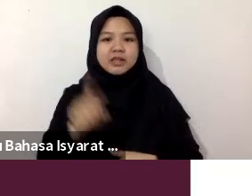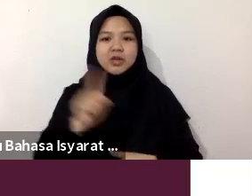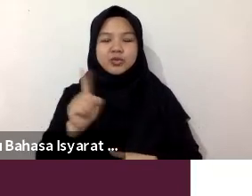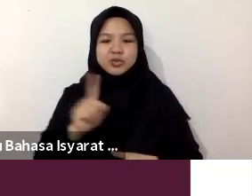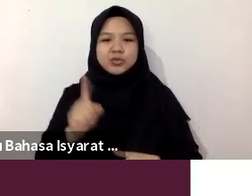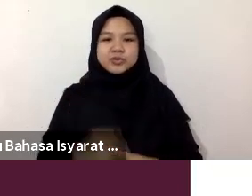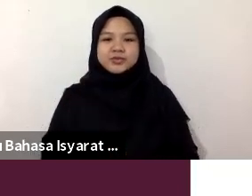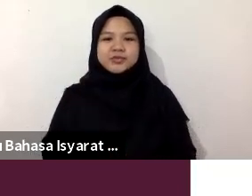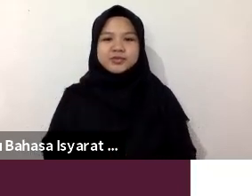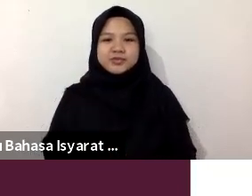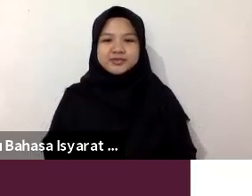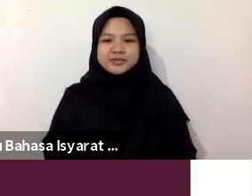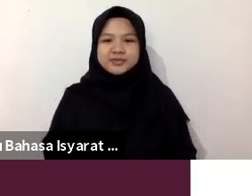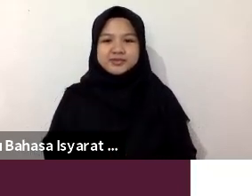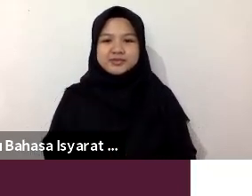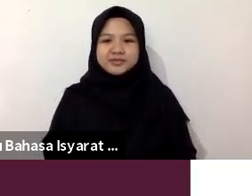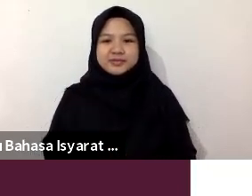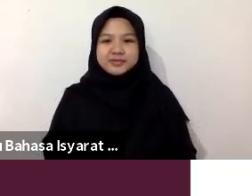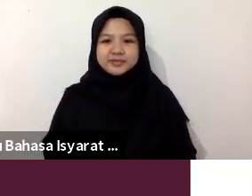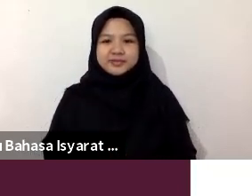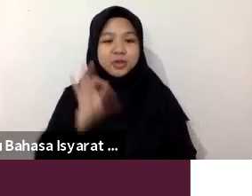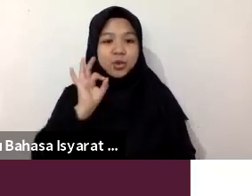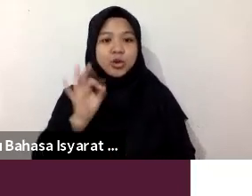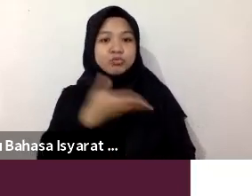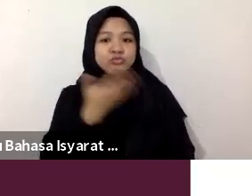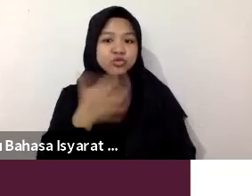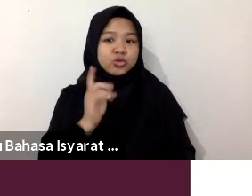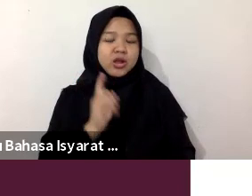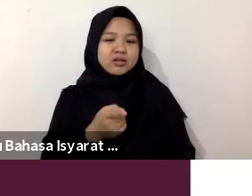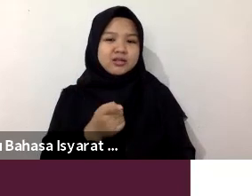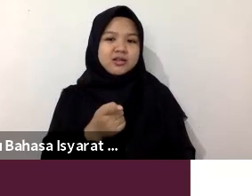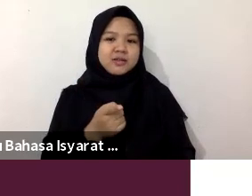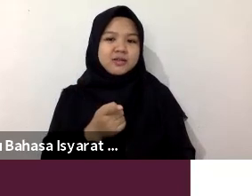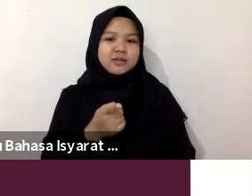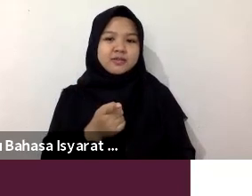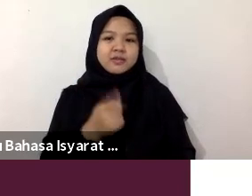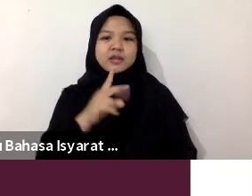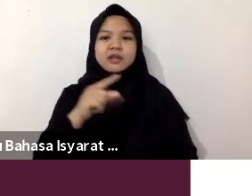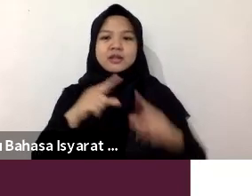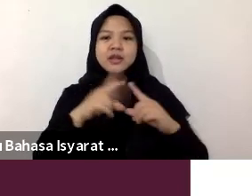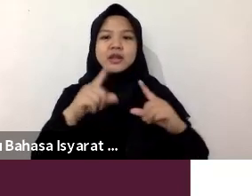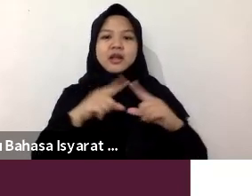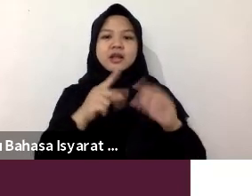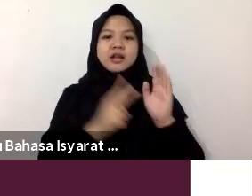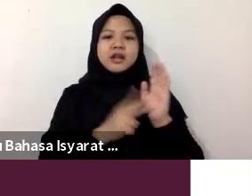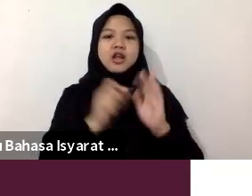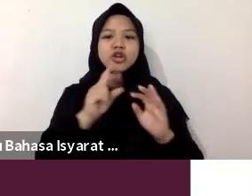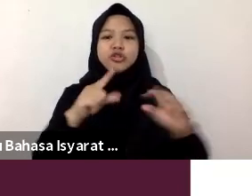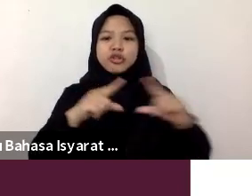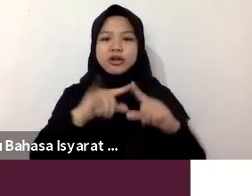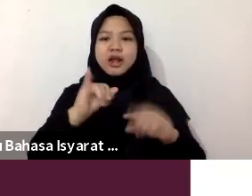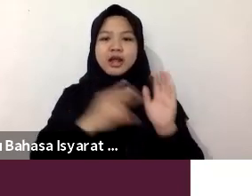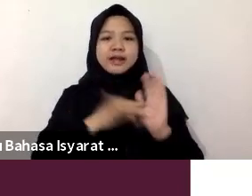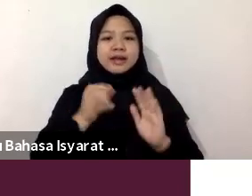boleh. Ya. Oke, ini sudah ada Teh Rara Nuraini